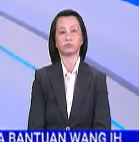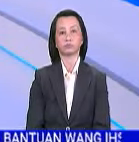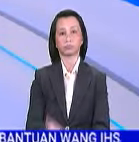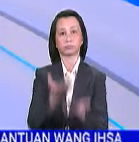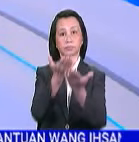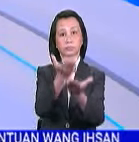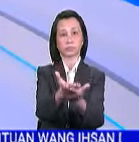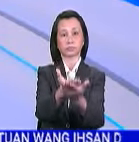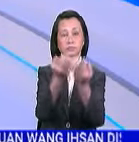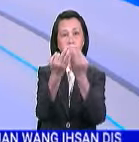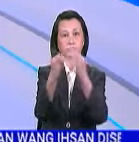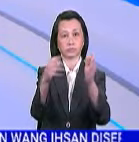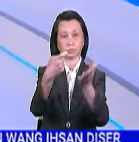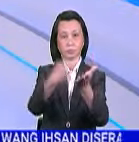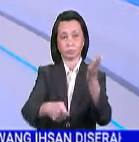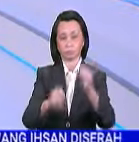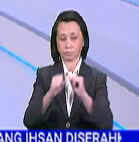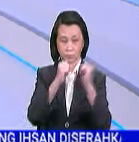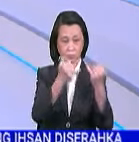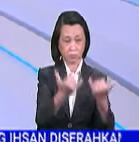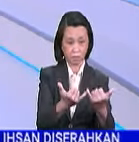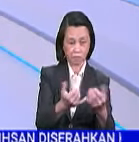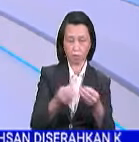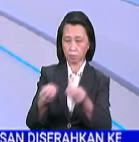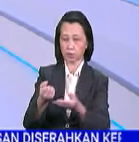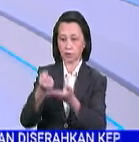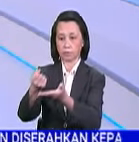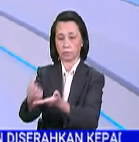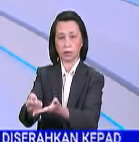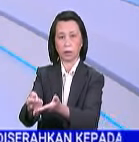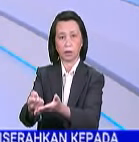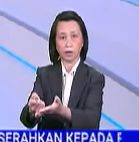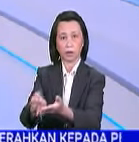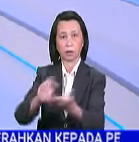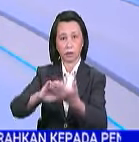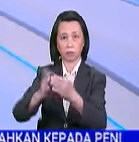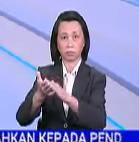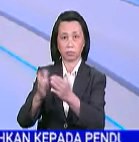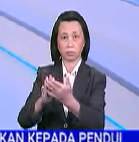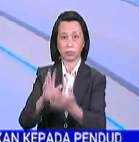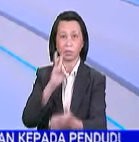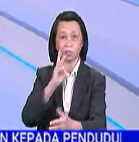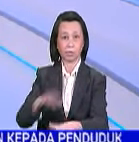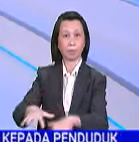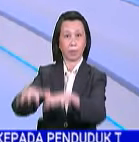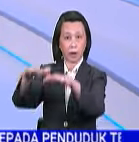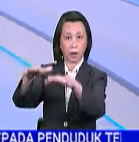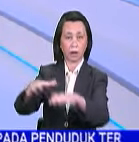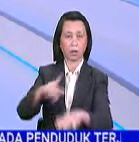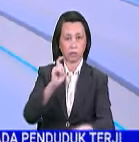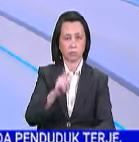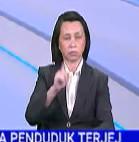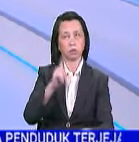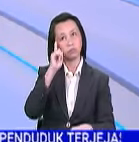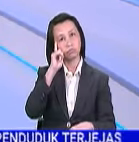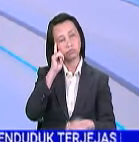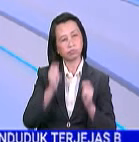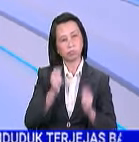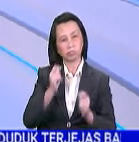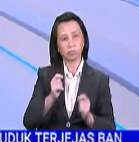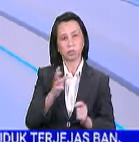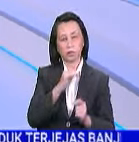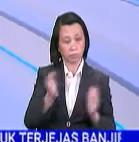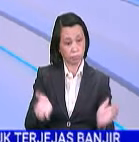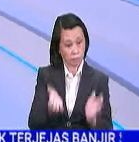Cadangan pelepasan cukai kepada syarikat yang memberi bantuan kepada komuniti terjejas banjir wajar dipertimbang. Bukan